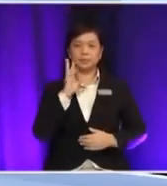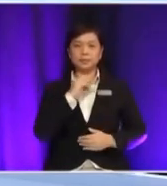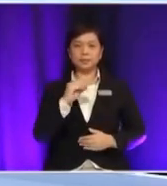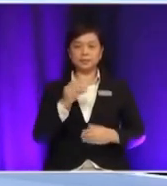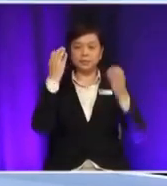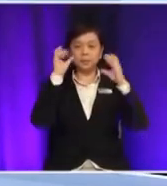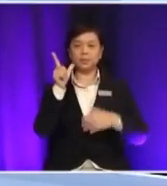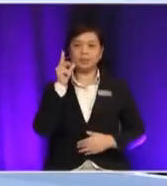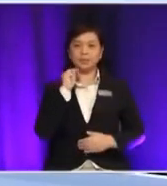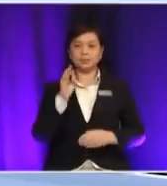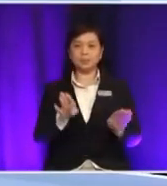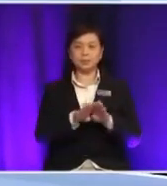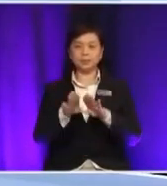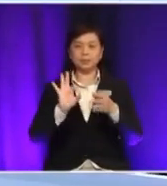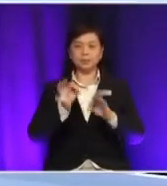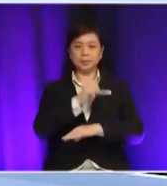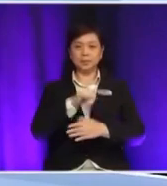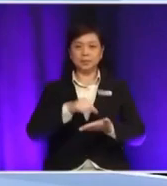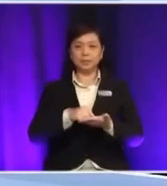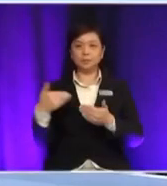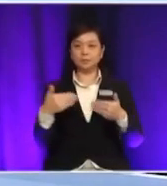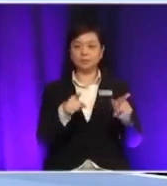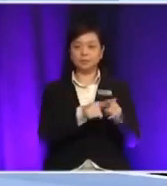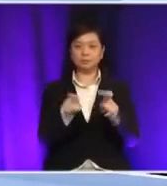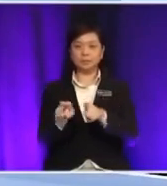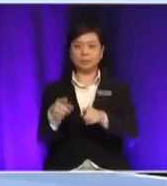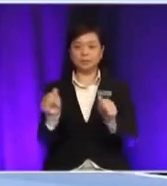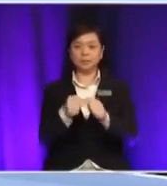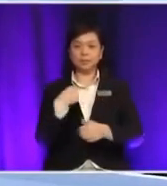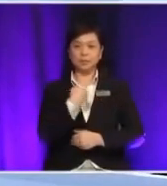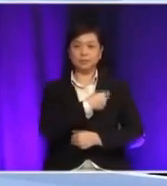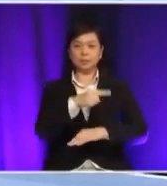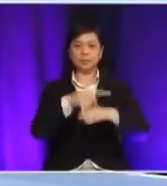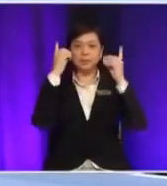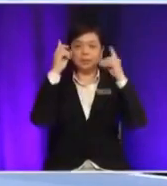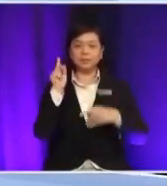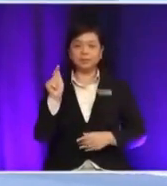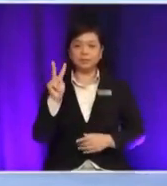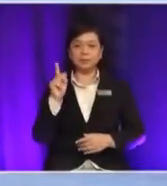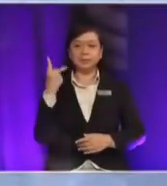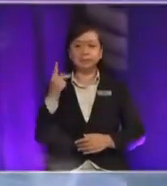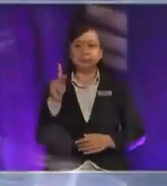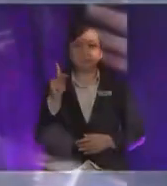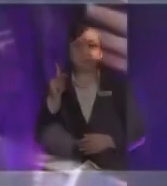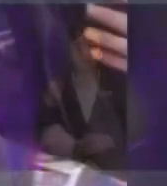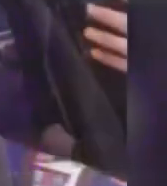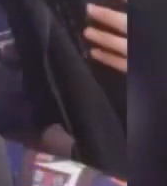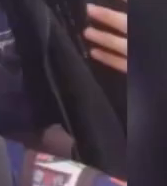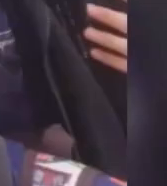isyarat kita isikan daripada saya Chrisye teruskan bersama kami hanya di di TV KPM by semua